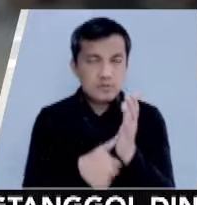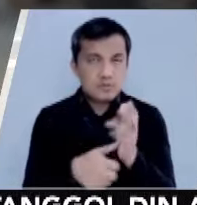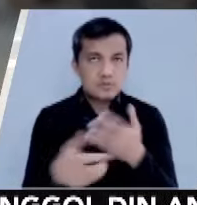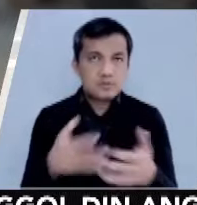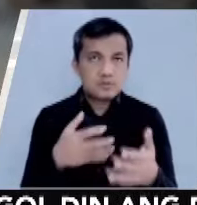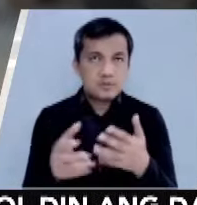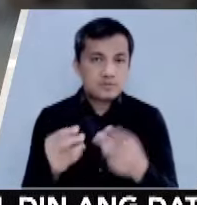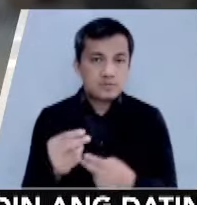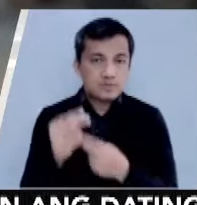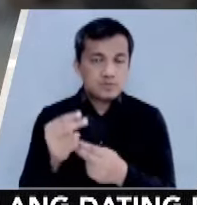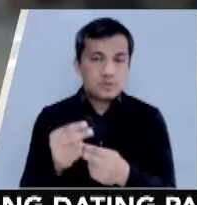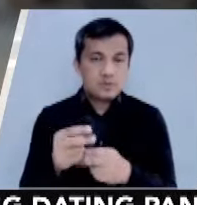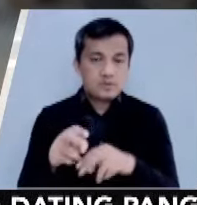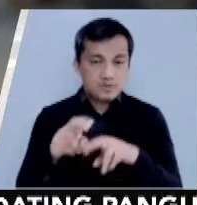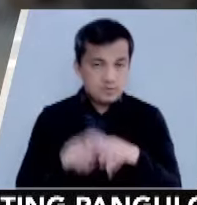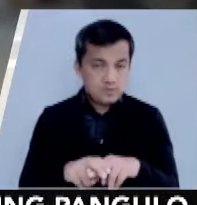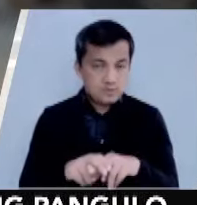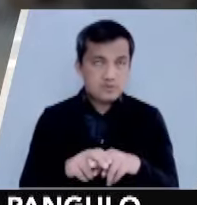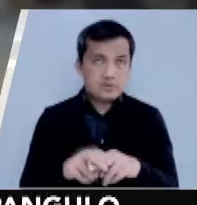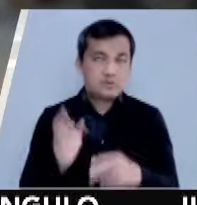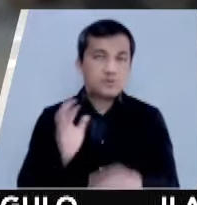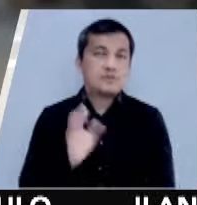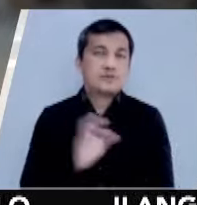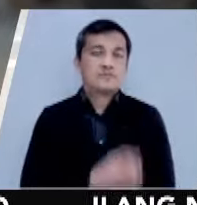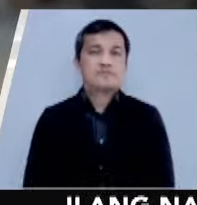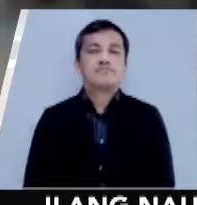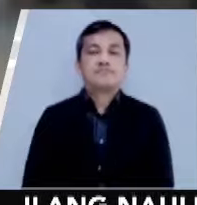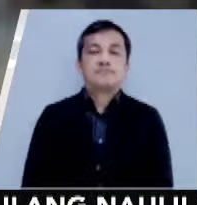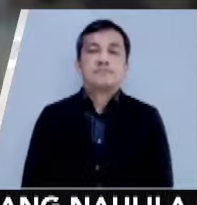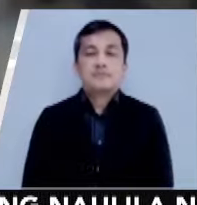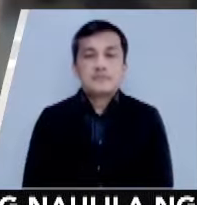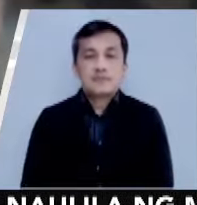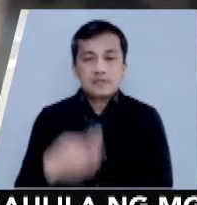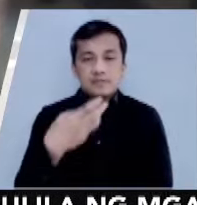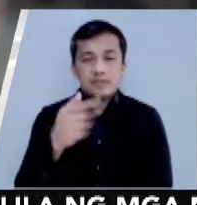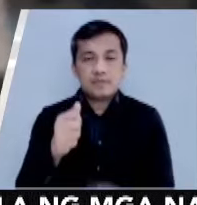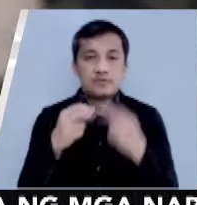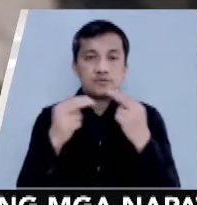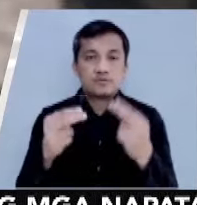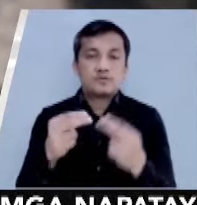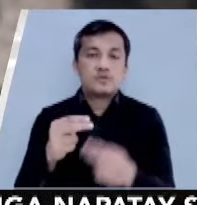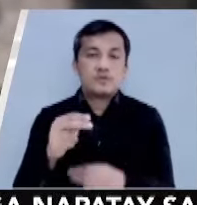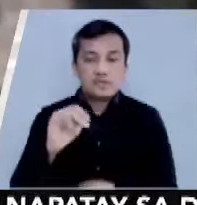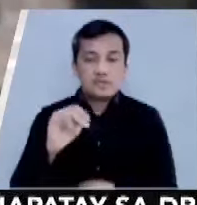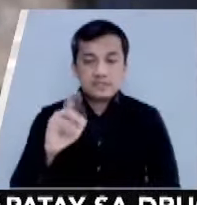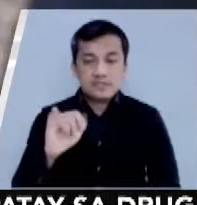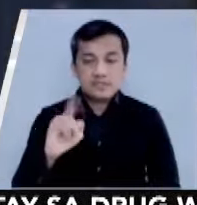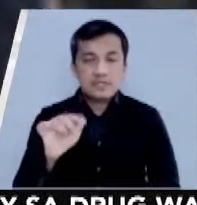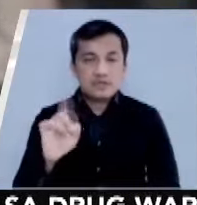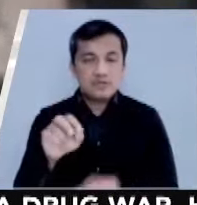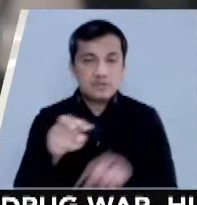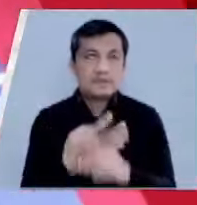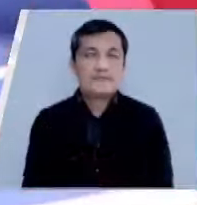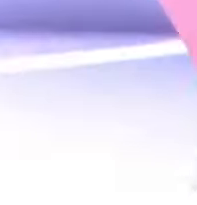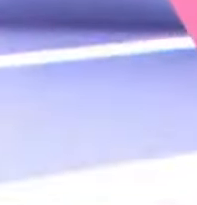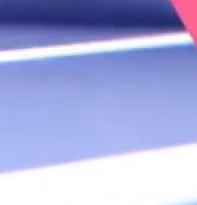iuupo nito sa Kongreso. Para sa GMA Integrated News, Sandra Aguinaldo nakatutok, 24 Oras.